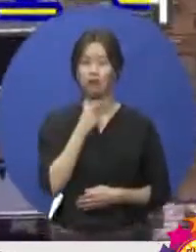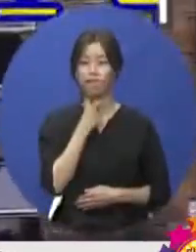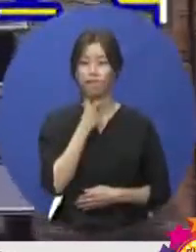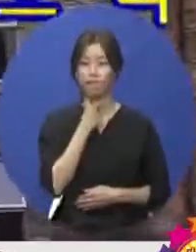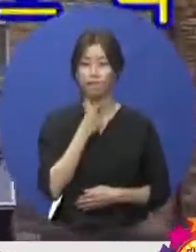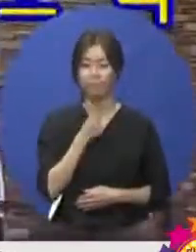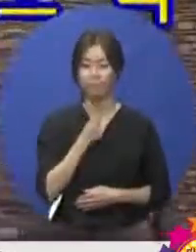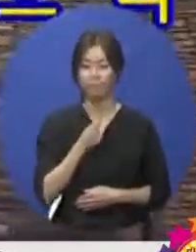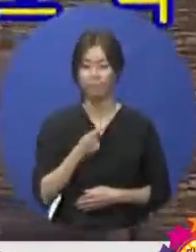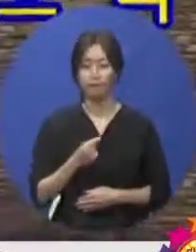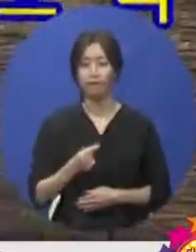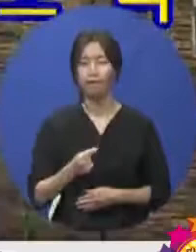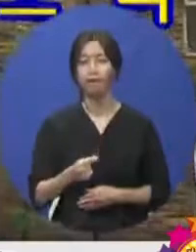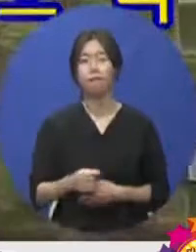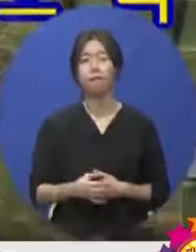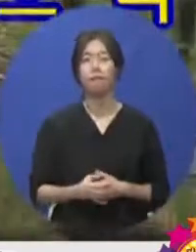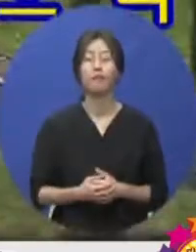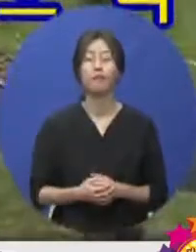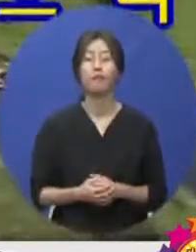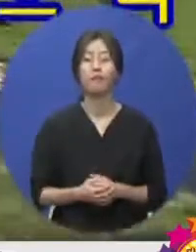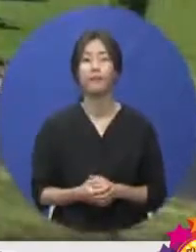찾아오리.